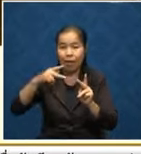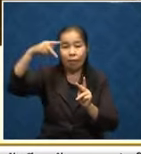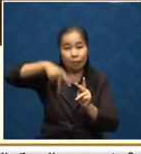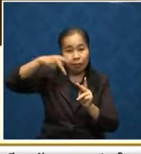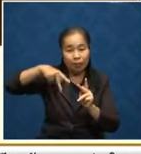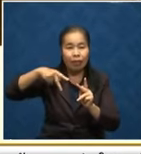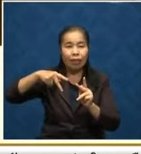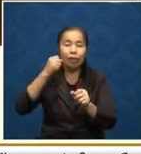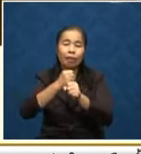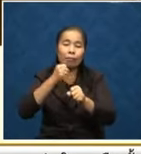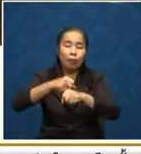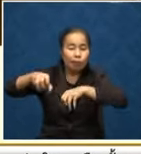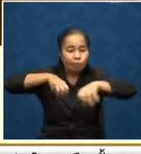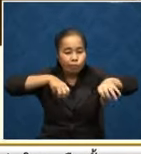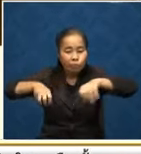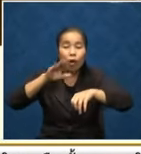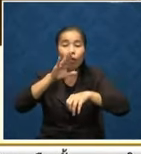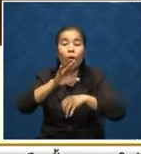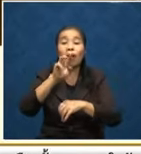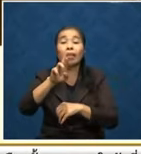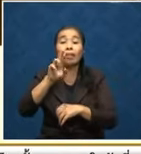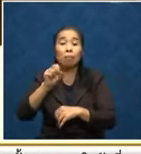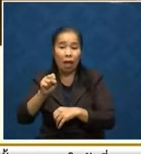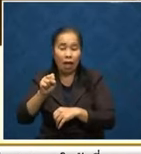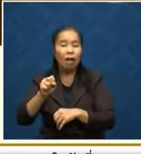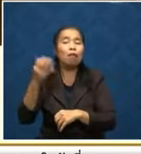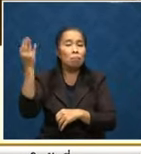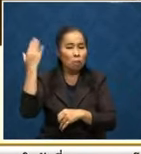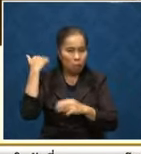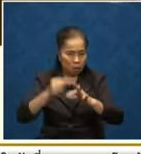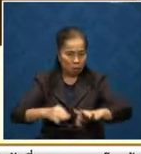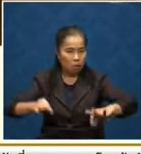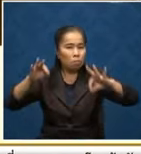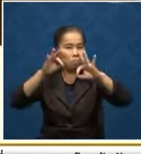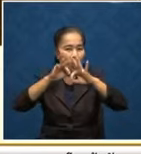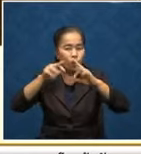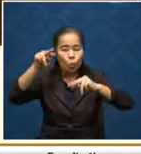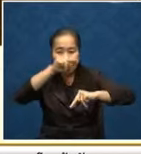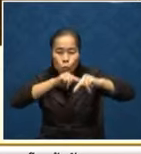การสภาผู้แทนราษฎรซึ่งมีส่วนสำคัญในการที่จะดูแล